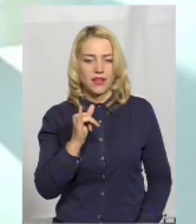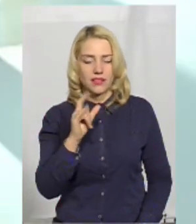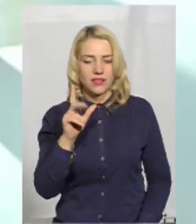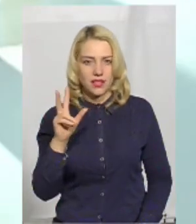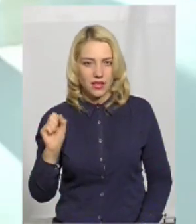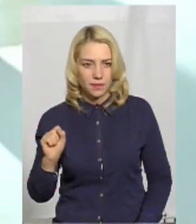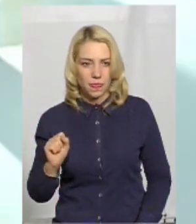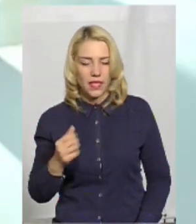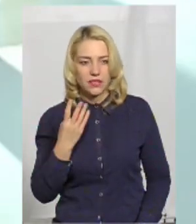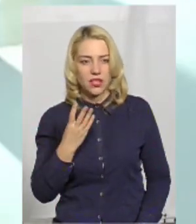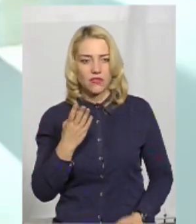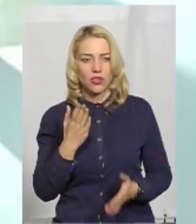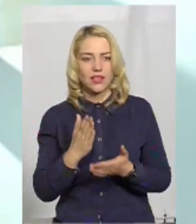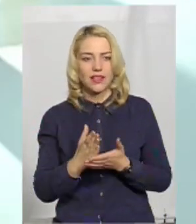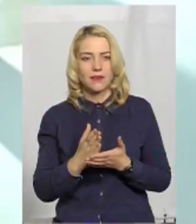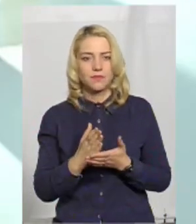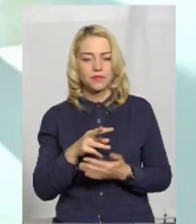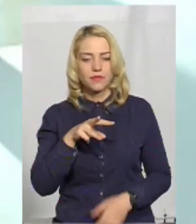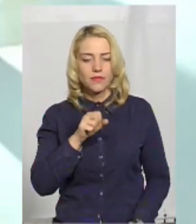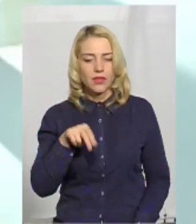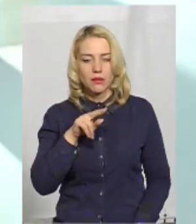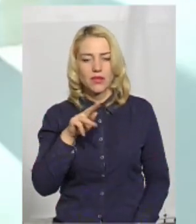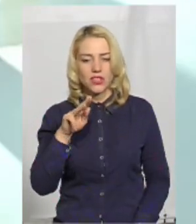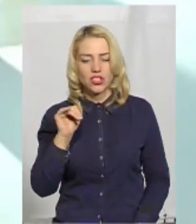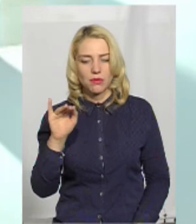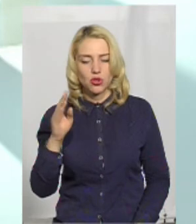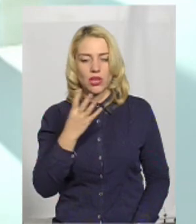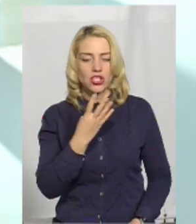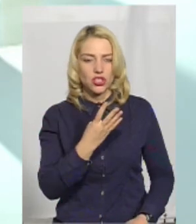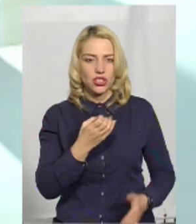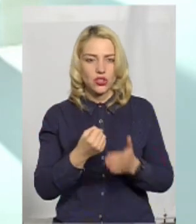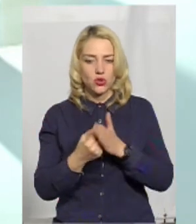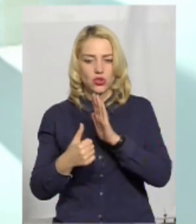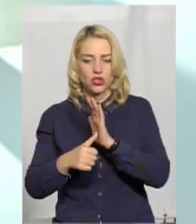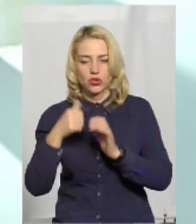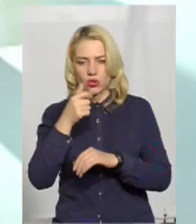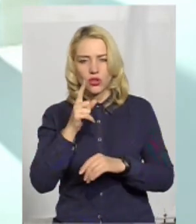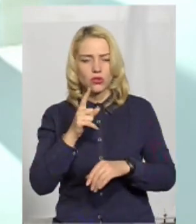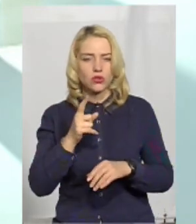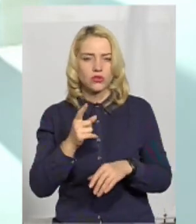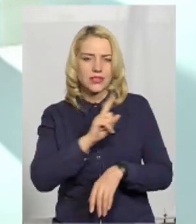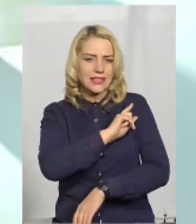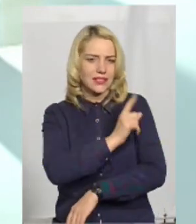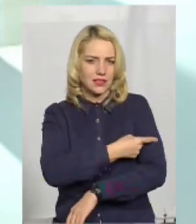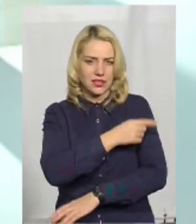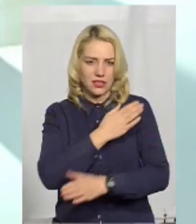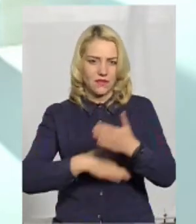Меджибожі, там четвертий профіль вже, це діточки від 4 до 6 років, це глибокі інваліди.